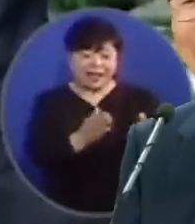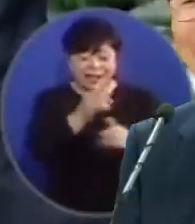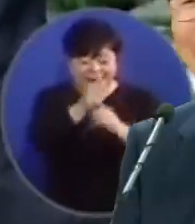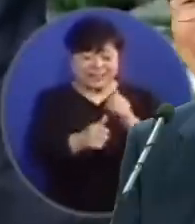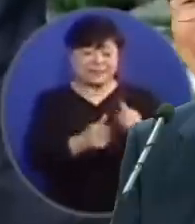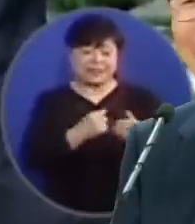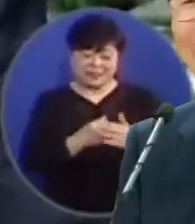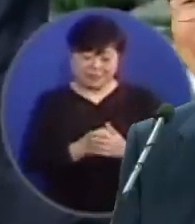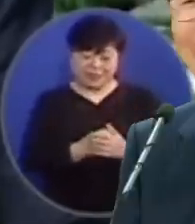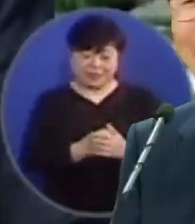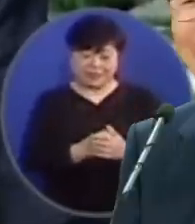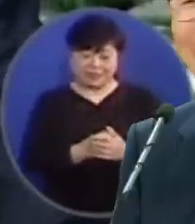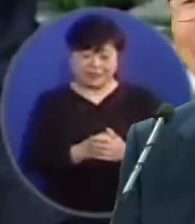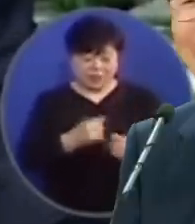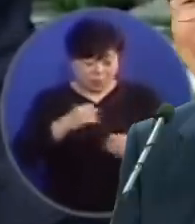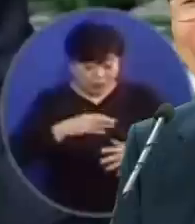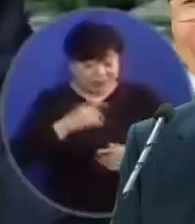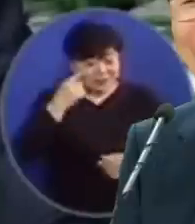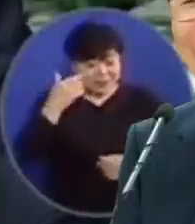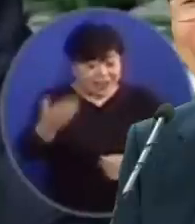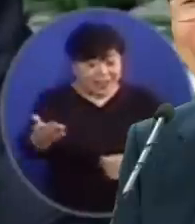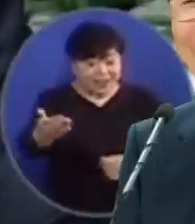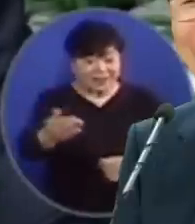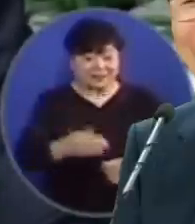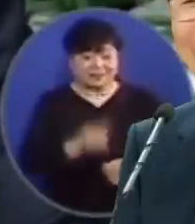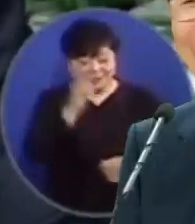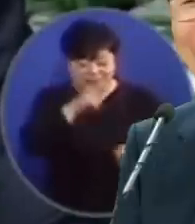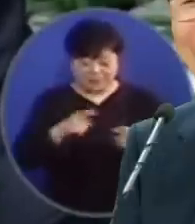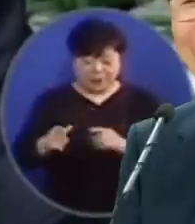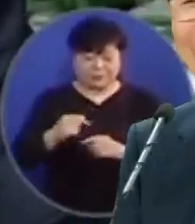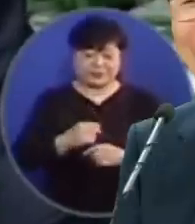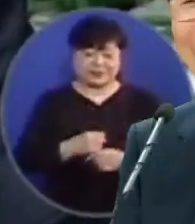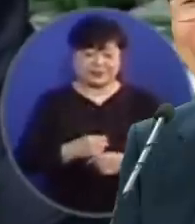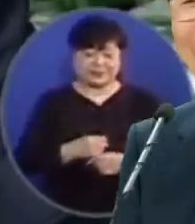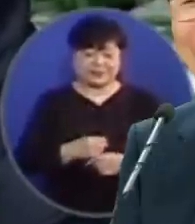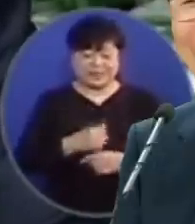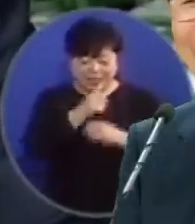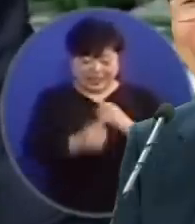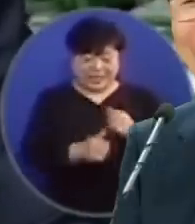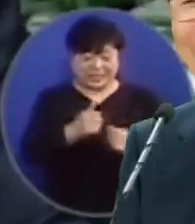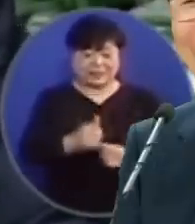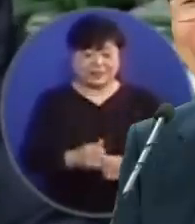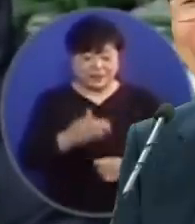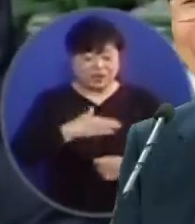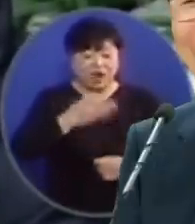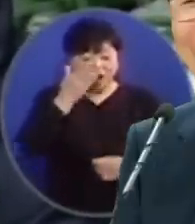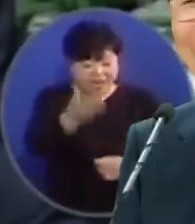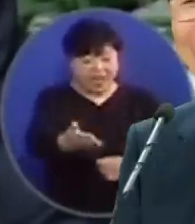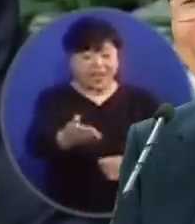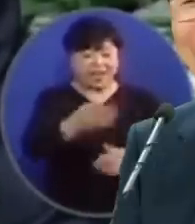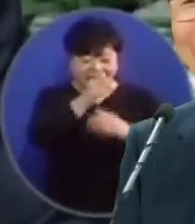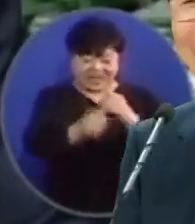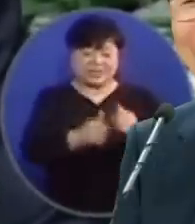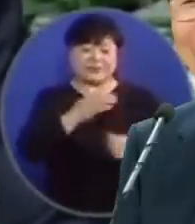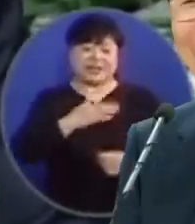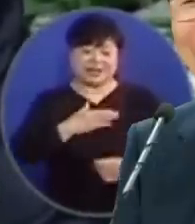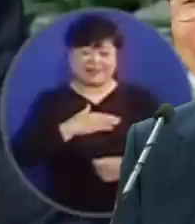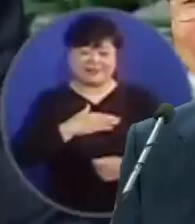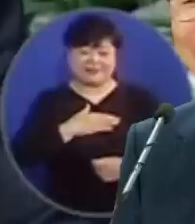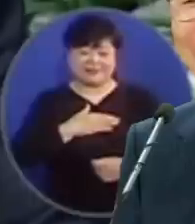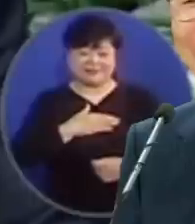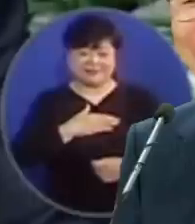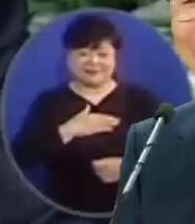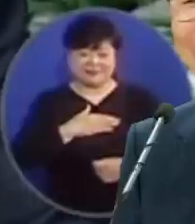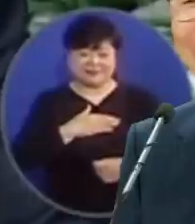하나님이 됩니다. 놀랬지. 내가 이렇게 천지와 만물을 지은 하나님이시지만 바로 너의 하나님이다. 너